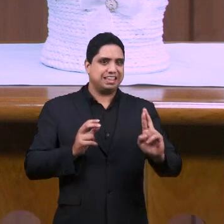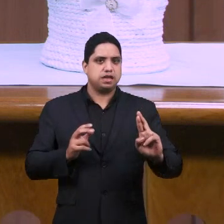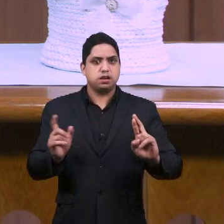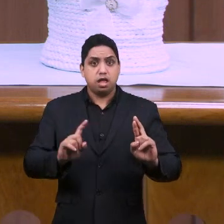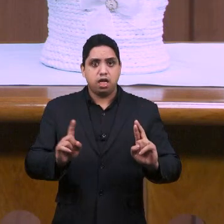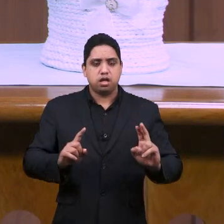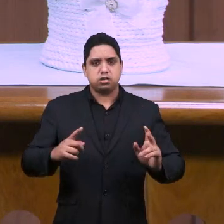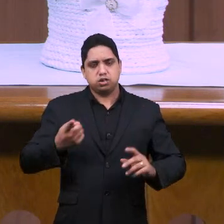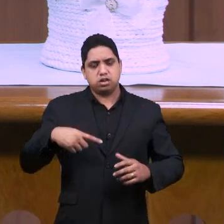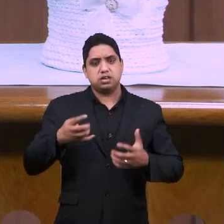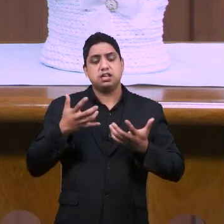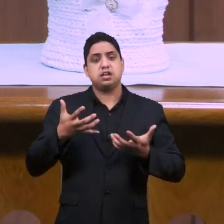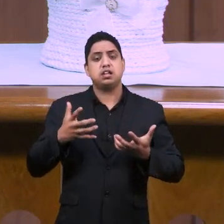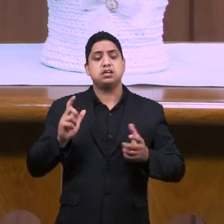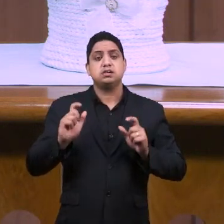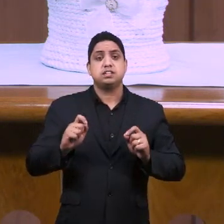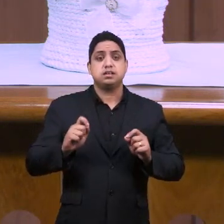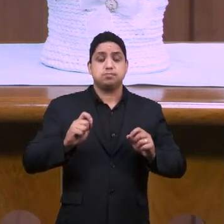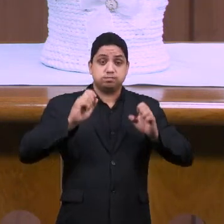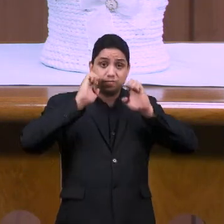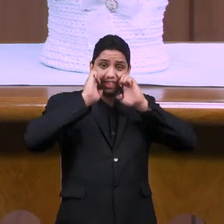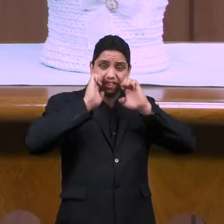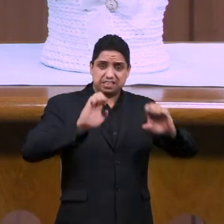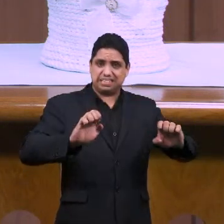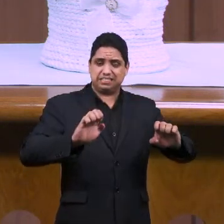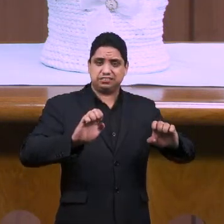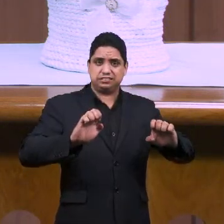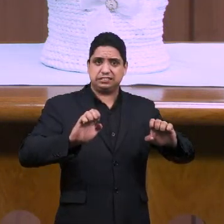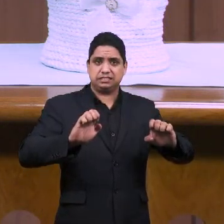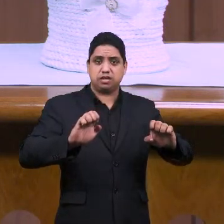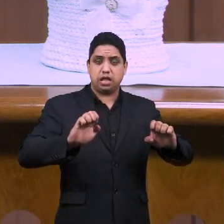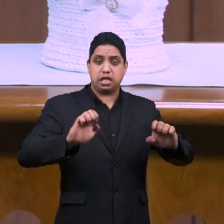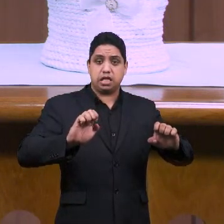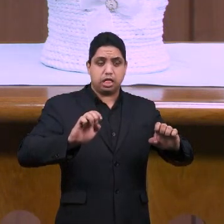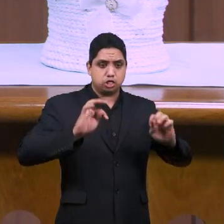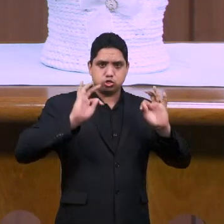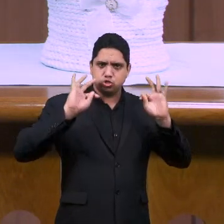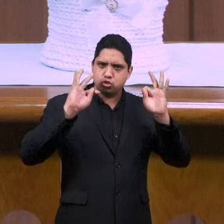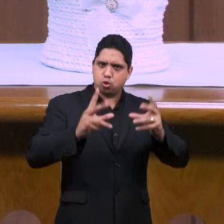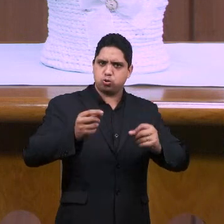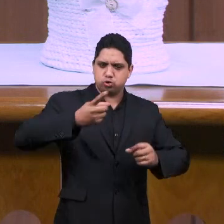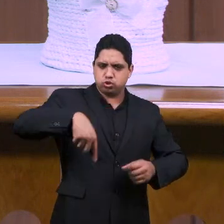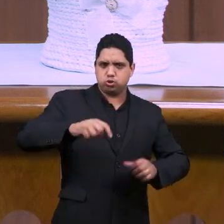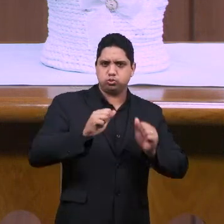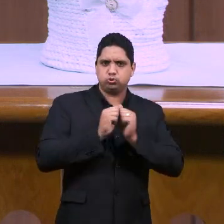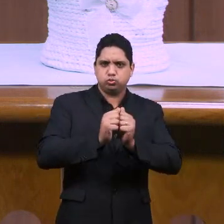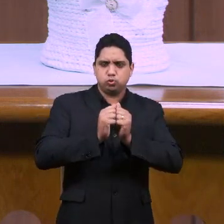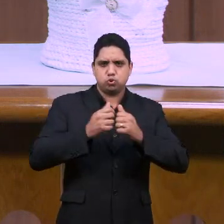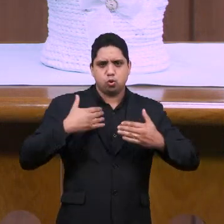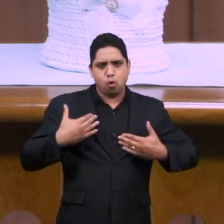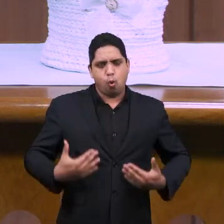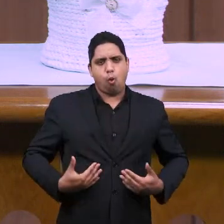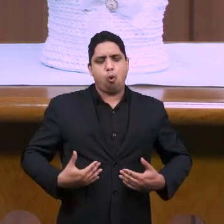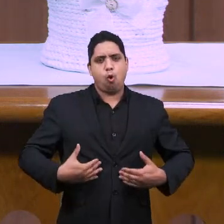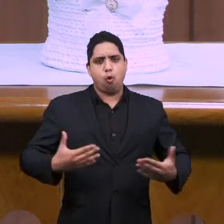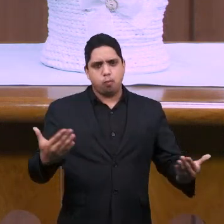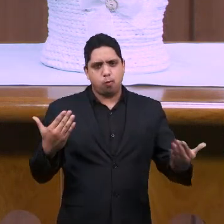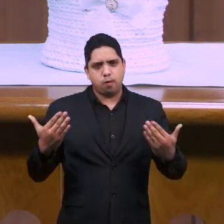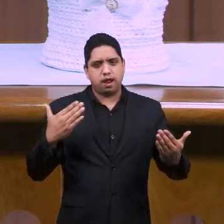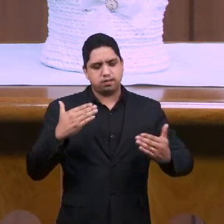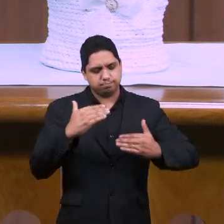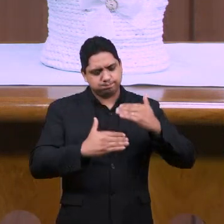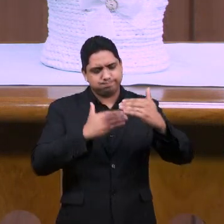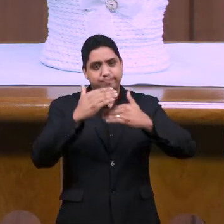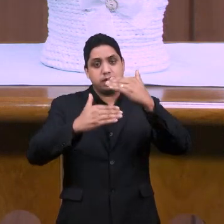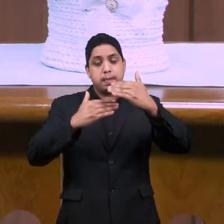église, d'une religion, non. Nous voulons un évangile où un corps est